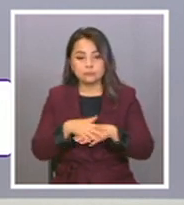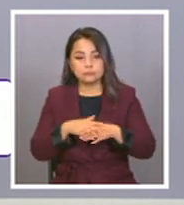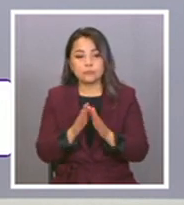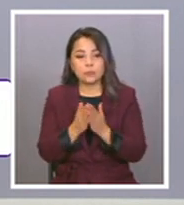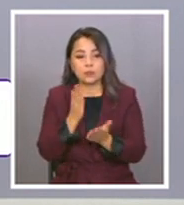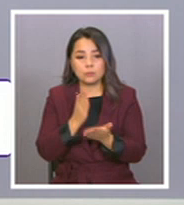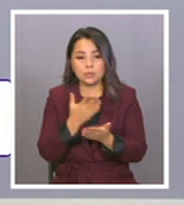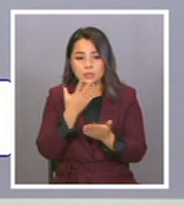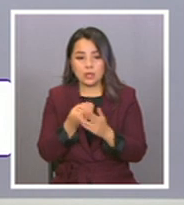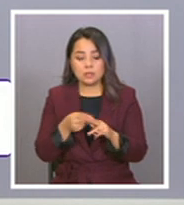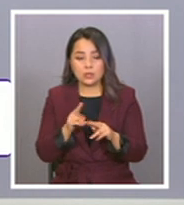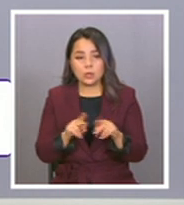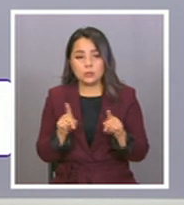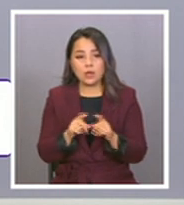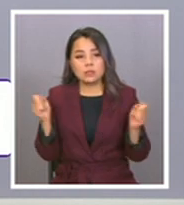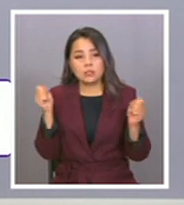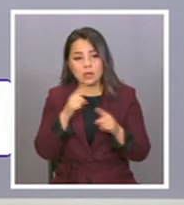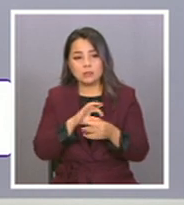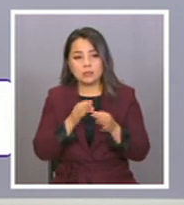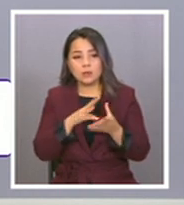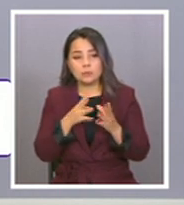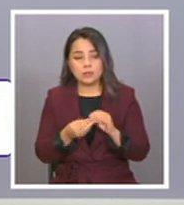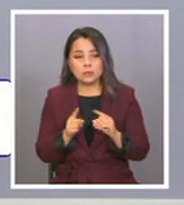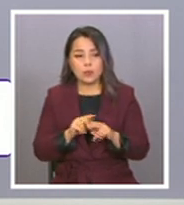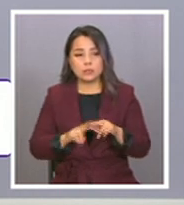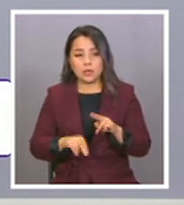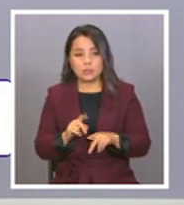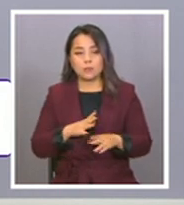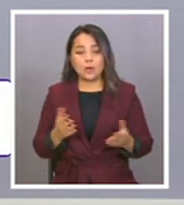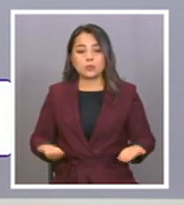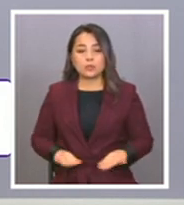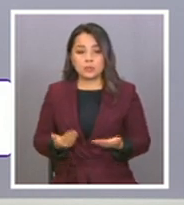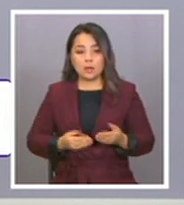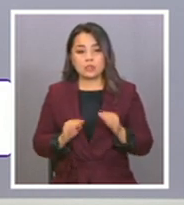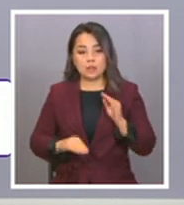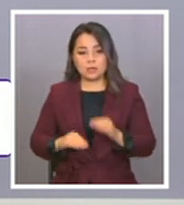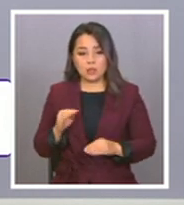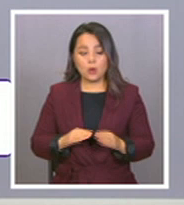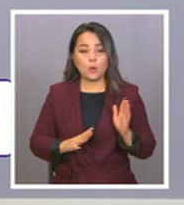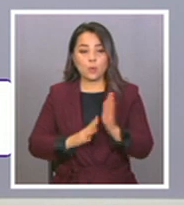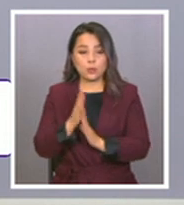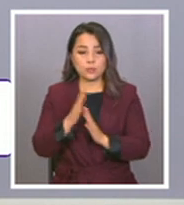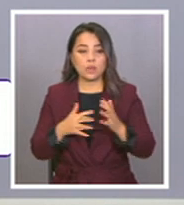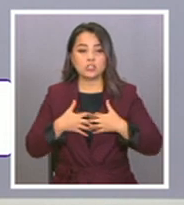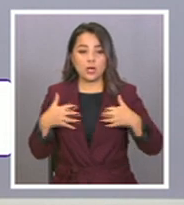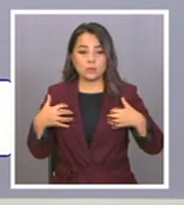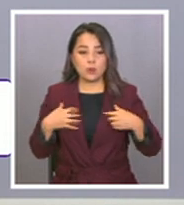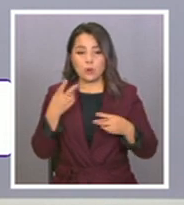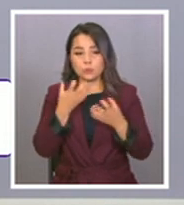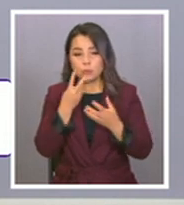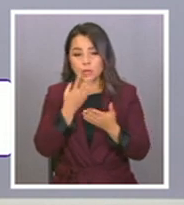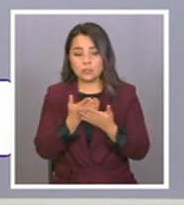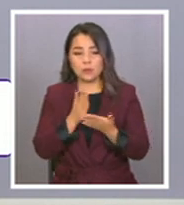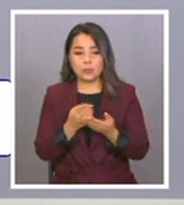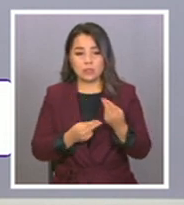мүмкін. Ол анықтағыш құралдарда тірі ағзаның, мысалы өсімдіктер мен жануарлардың суреттері көрсетілген, және де